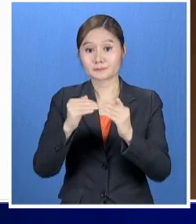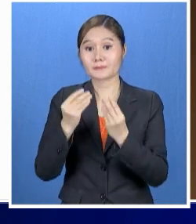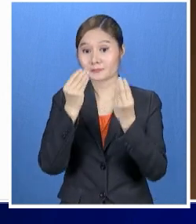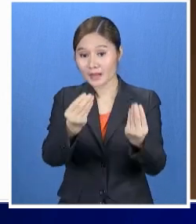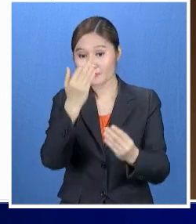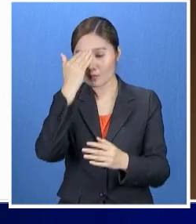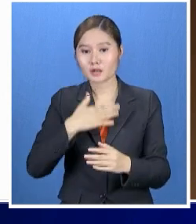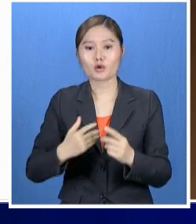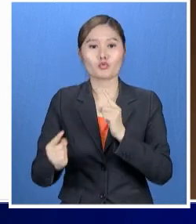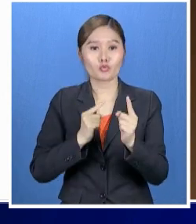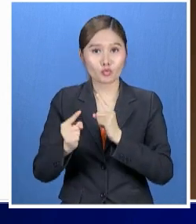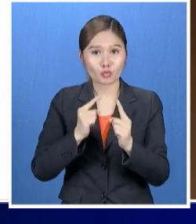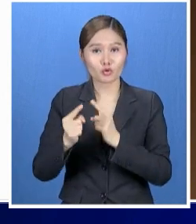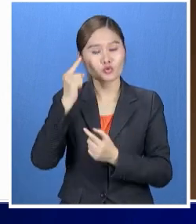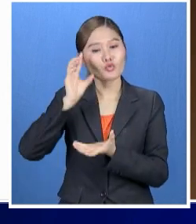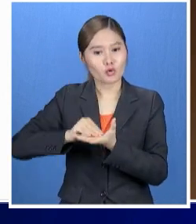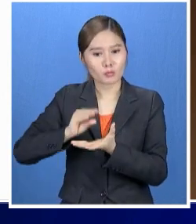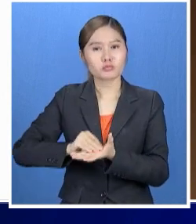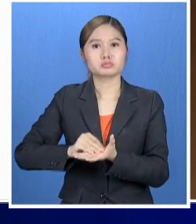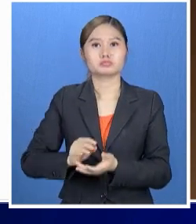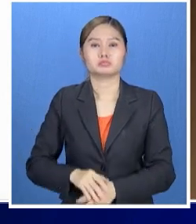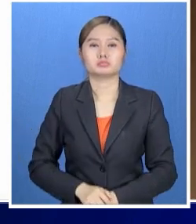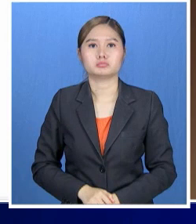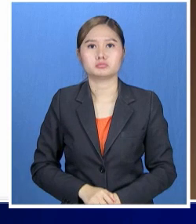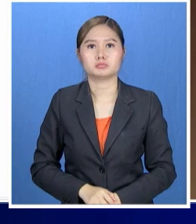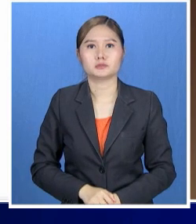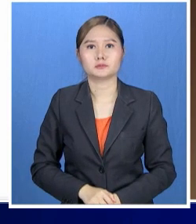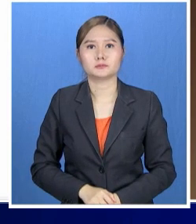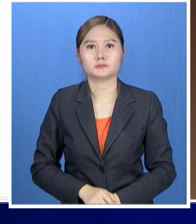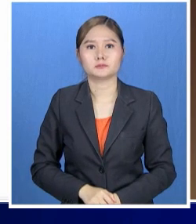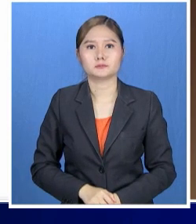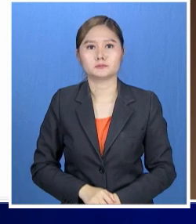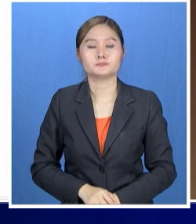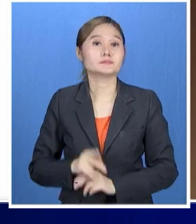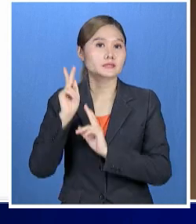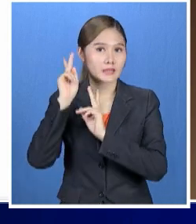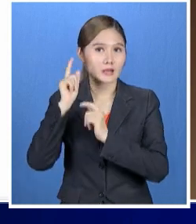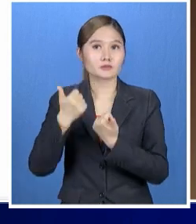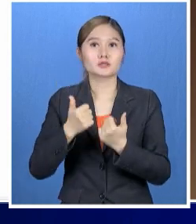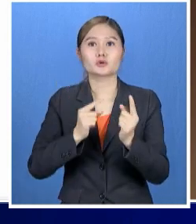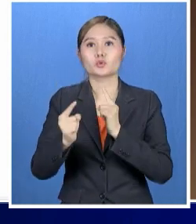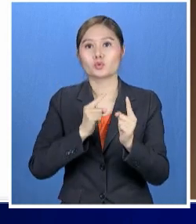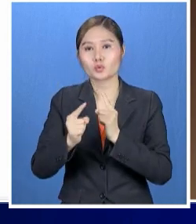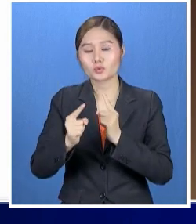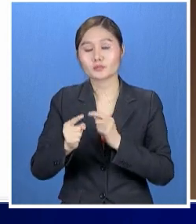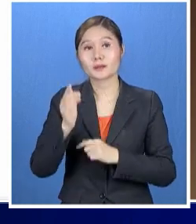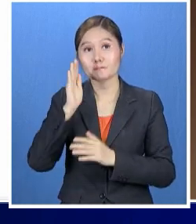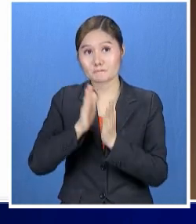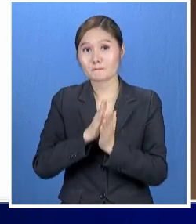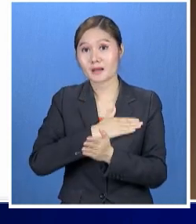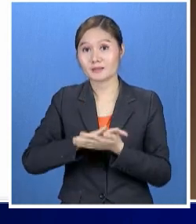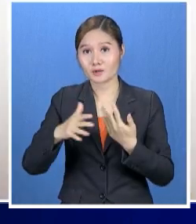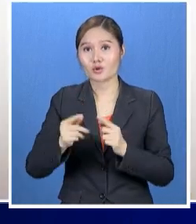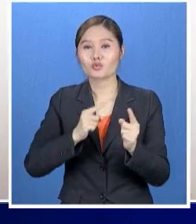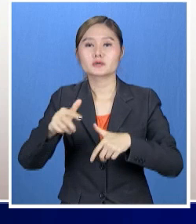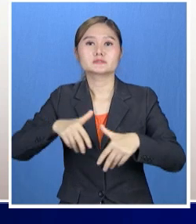านเพราะเราพูดคุยกับท่านได้ข้อมูลมาแบบนี ้ อ่ะนอกจากทีมข่าวนะครับเราไปพูดคุยกับท่านแล้วนะฮะก็ยัง